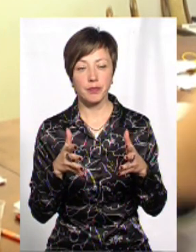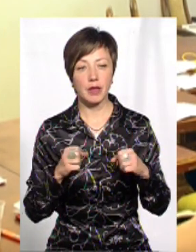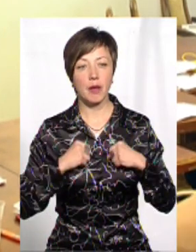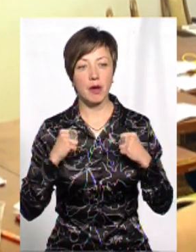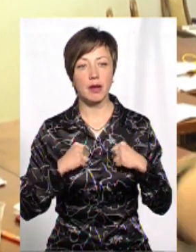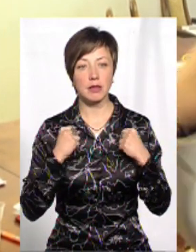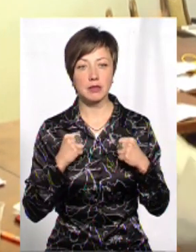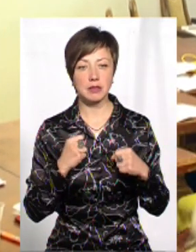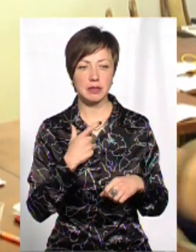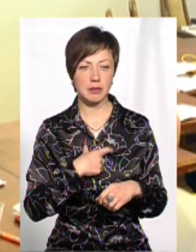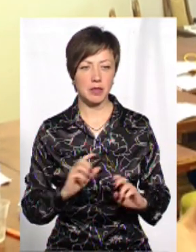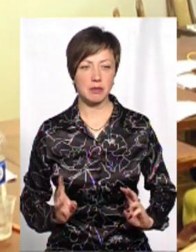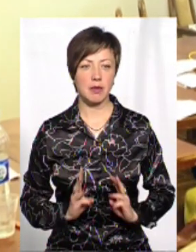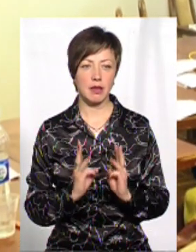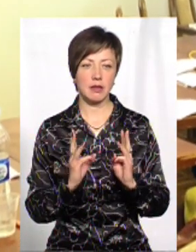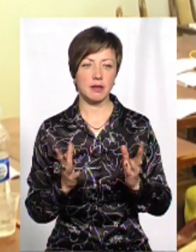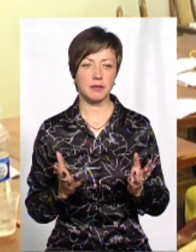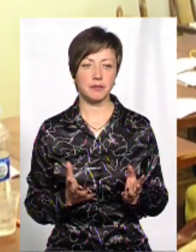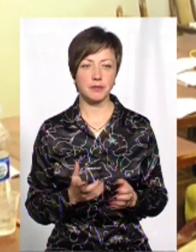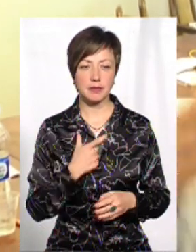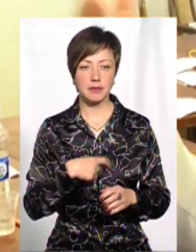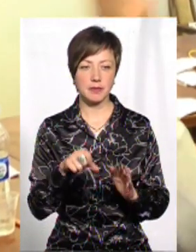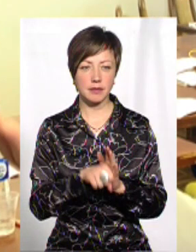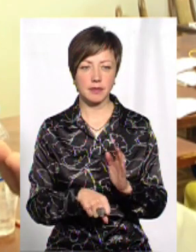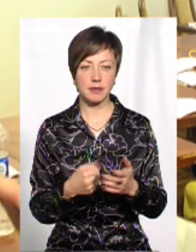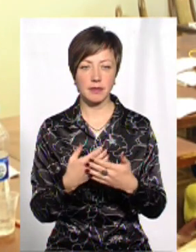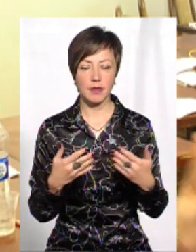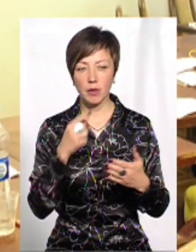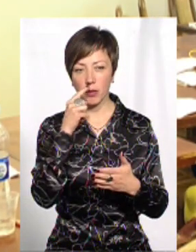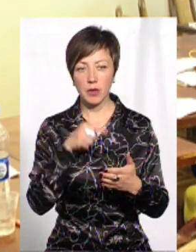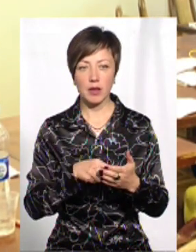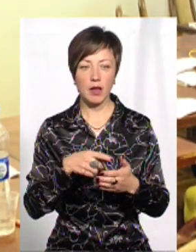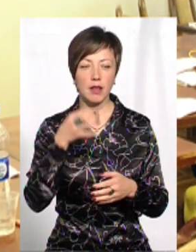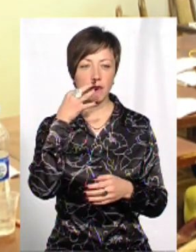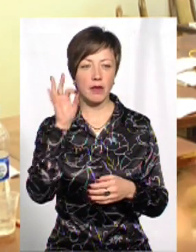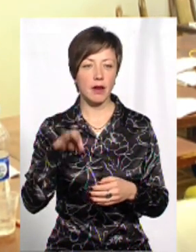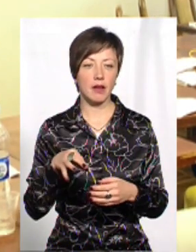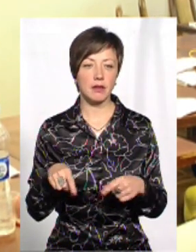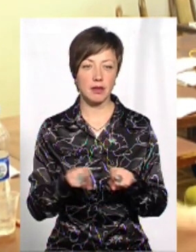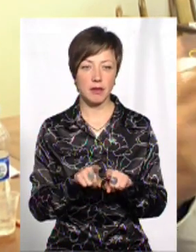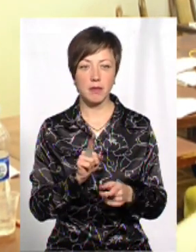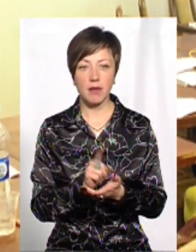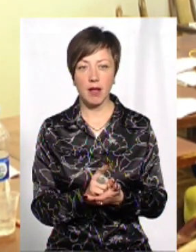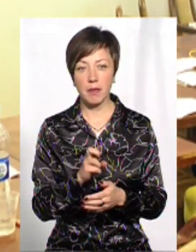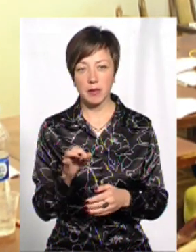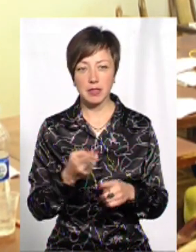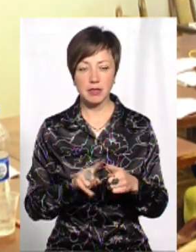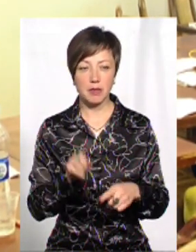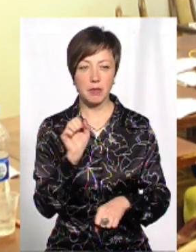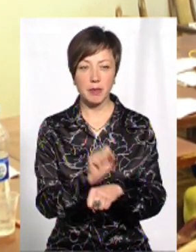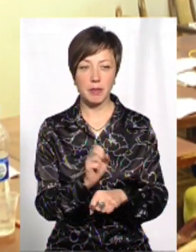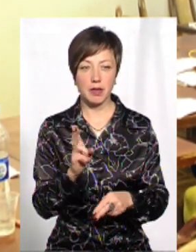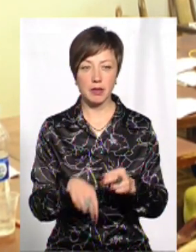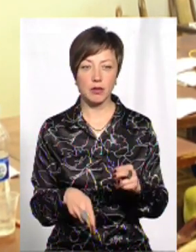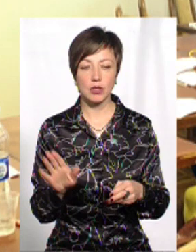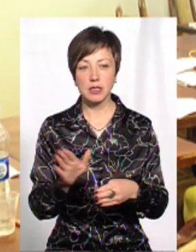намагалися себе спалити, ну, загальне оце, суїцидне, тоді вони попадали в рай і так далі. Ну, мали б то, да, але це все було припинено